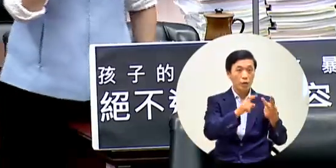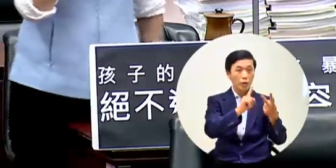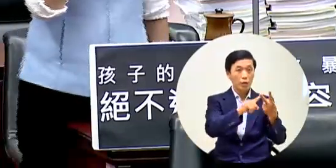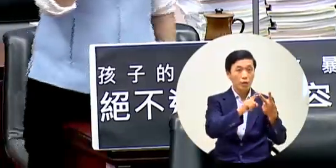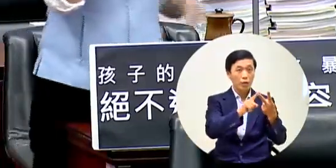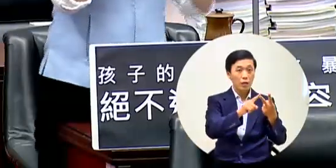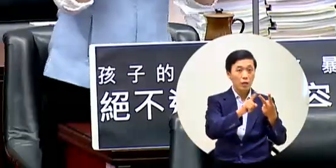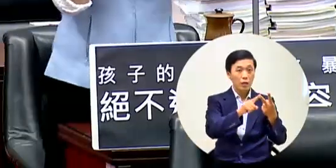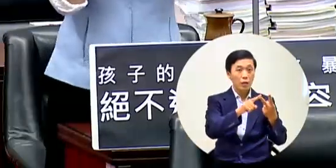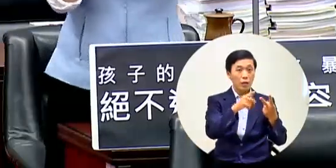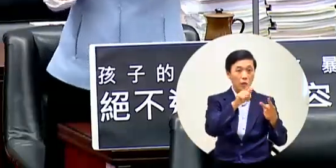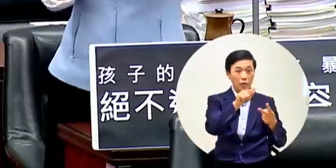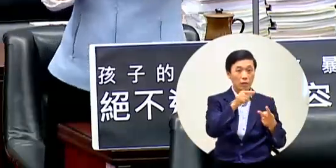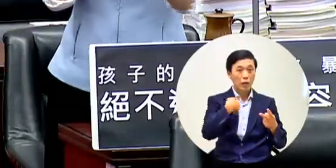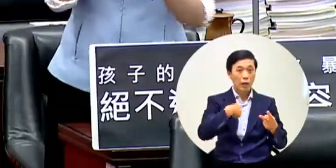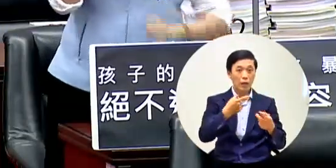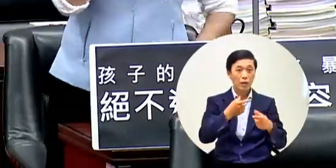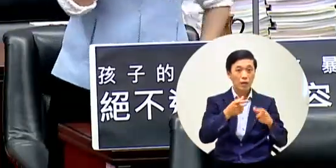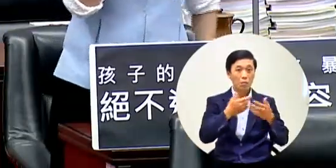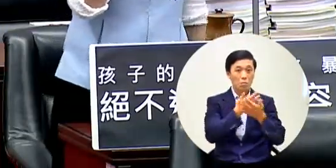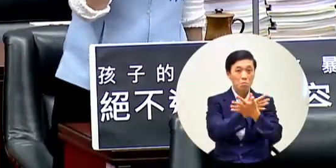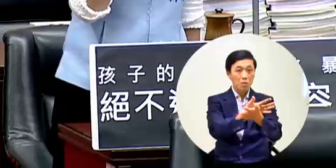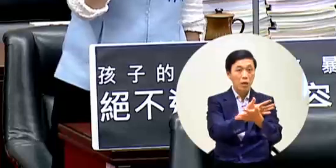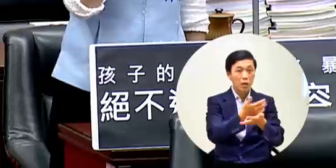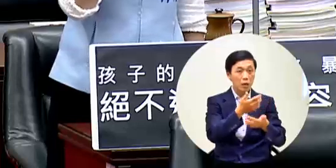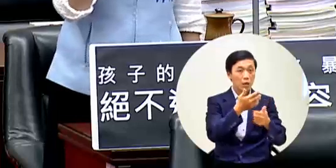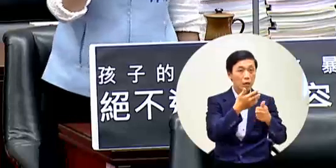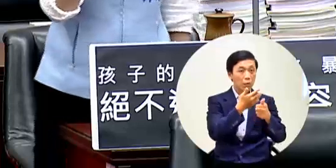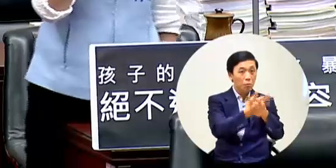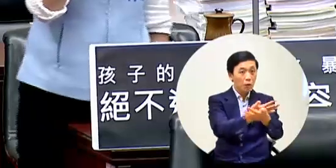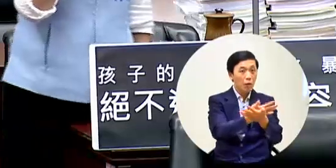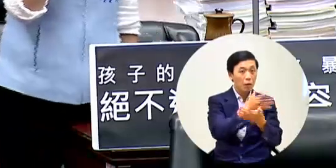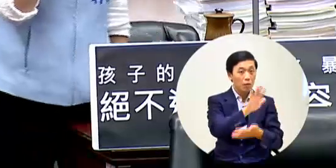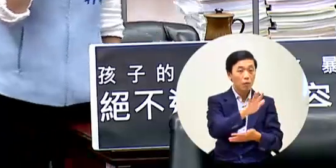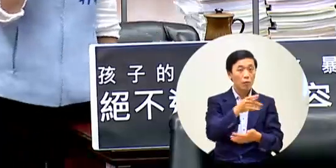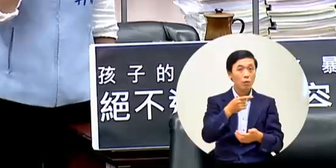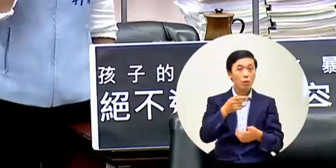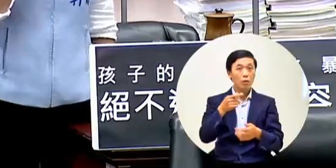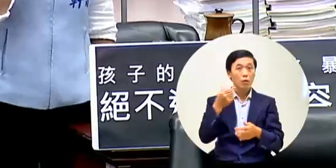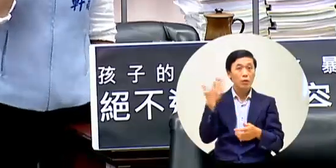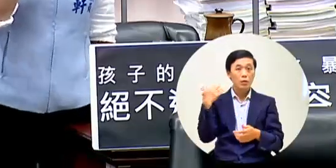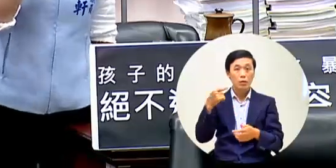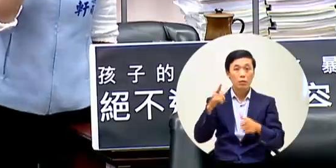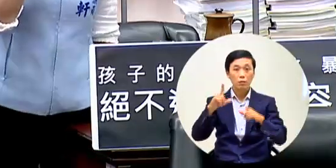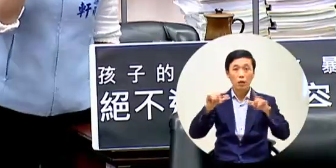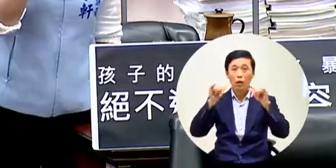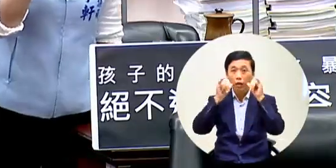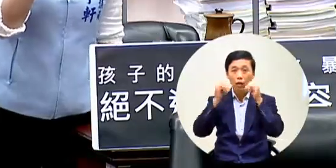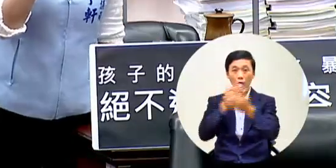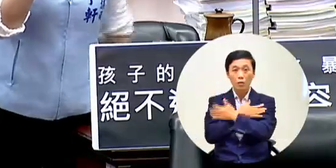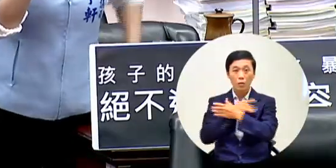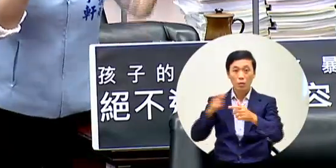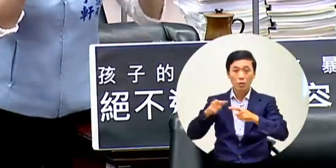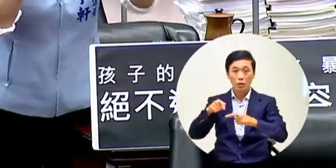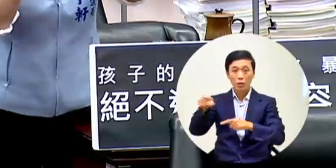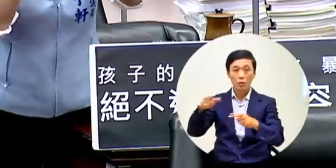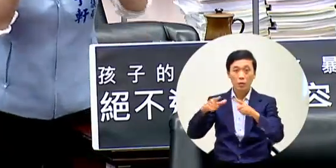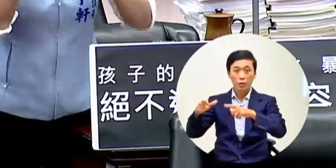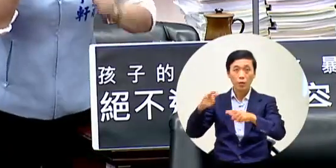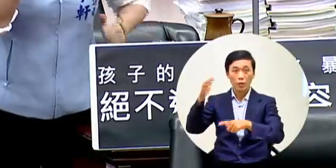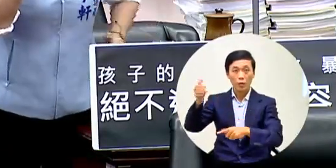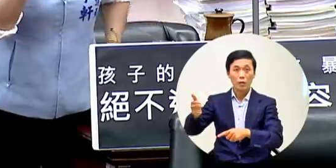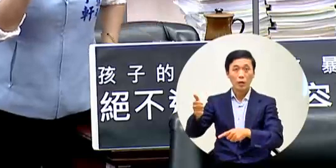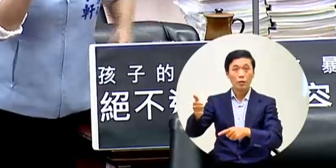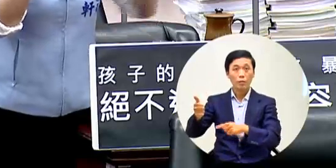奖。上次教育局长，我揭露大寮的幼儿园，您知道那位园长，是